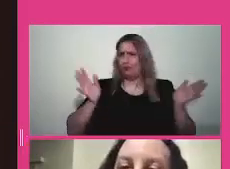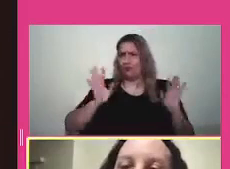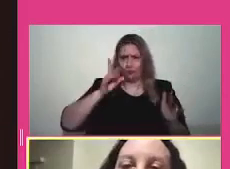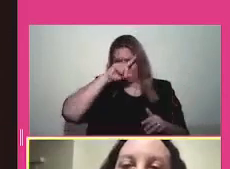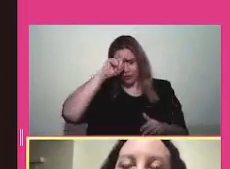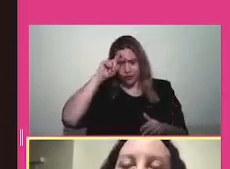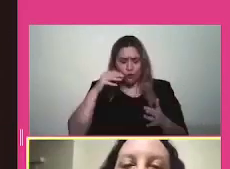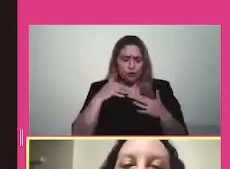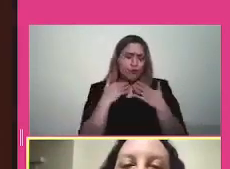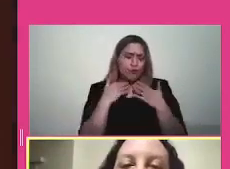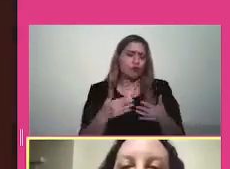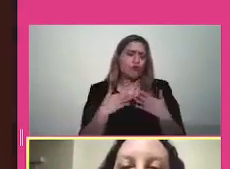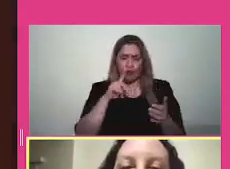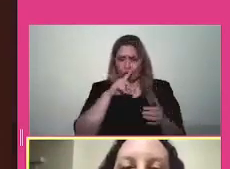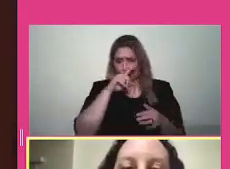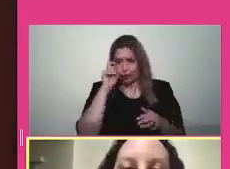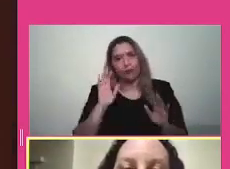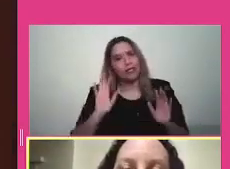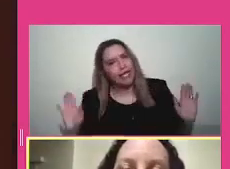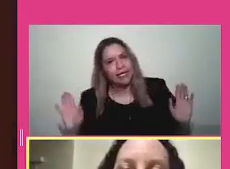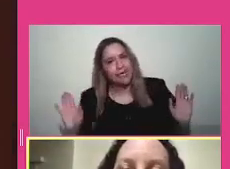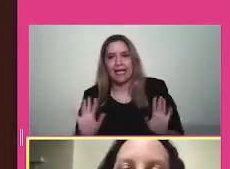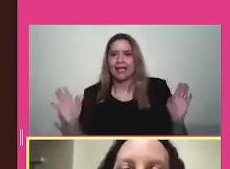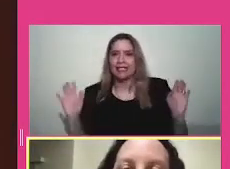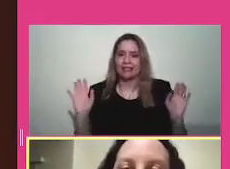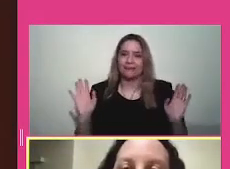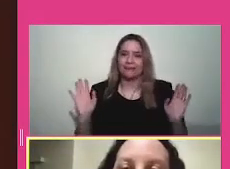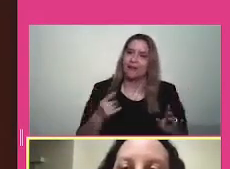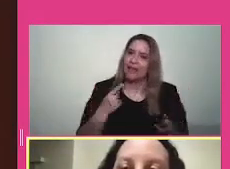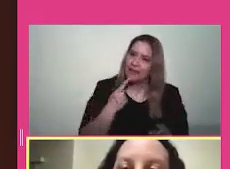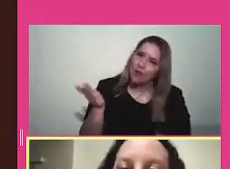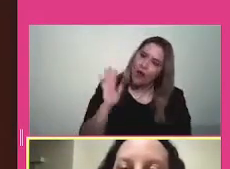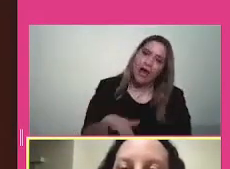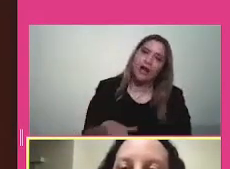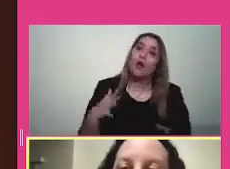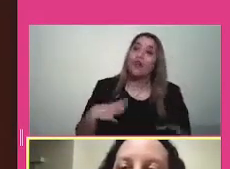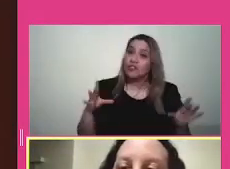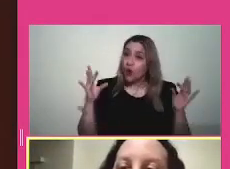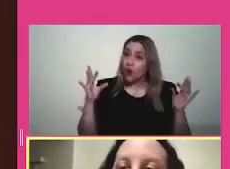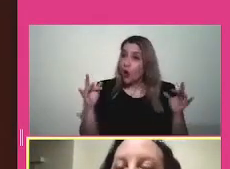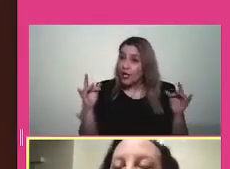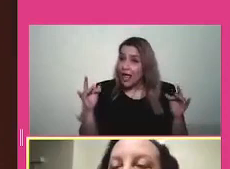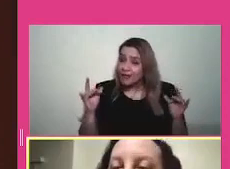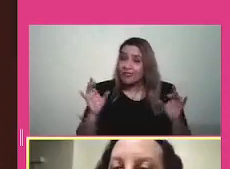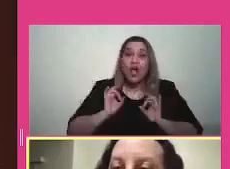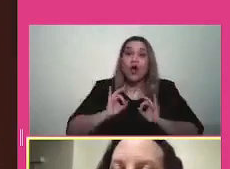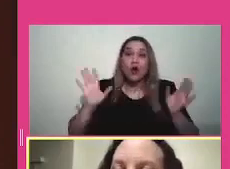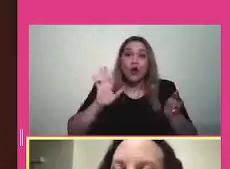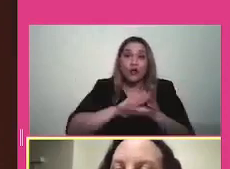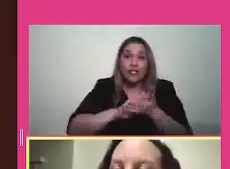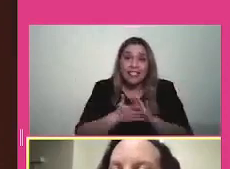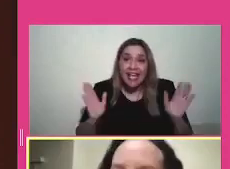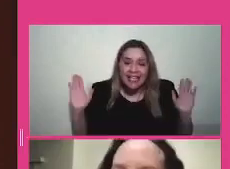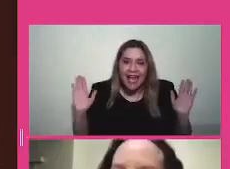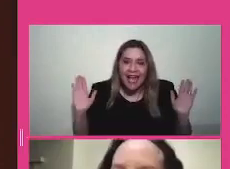δύσκολο. Ωραία, θα πω άλλο. Θέλεις να μας χορέψεις χωρίς να χρησιμοποιείς τα χέρια σου?